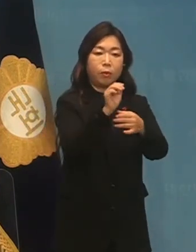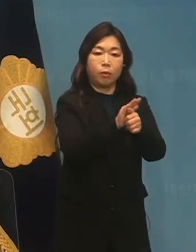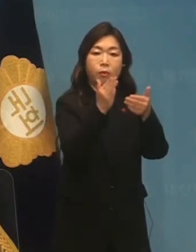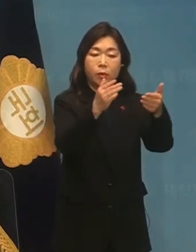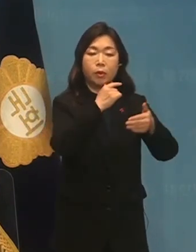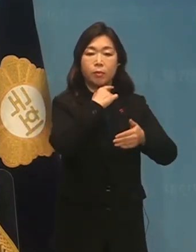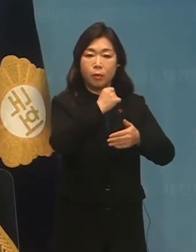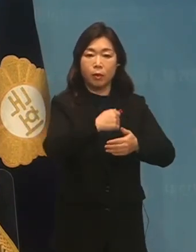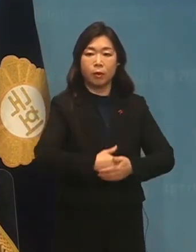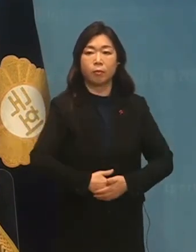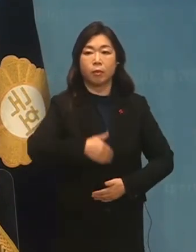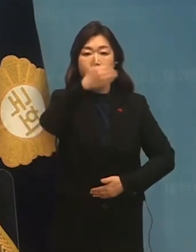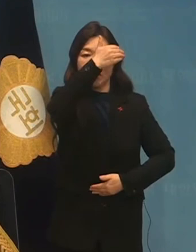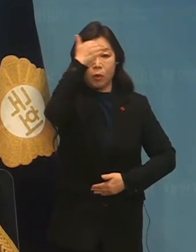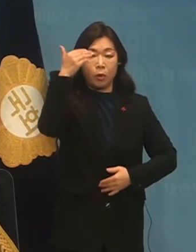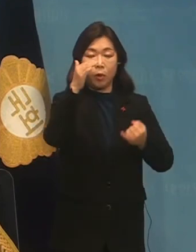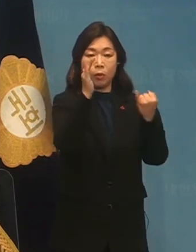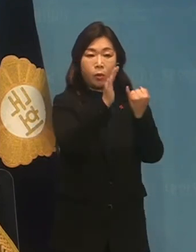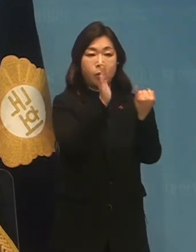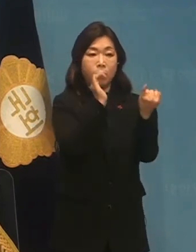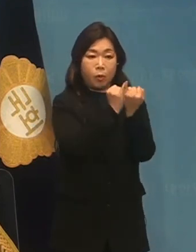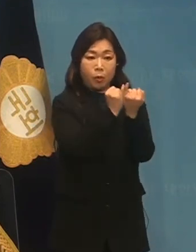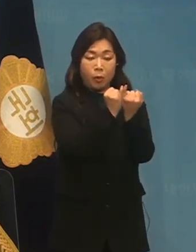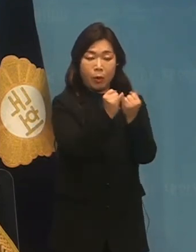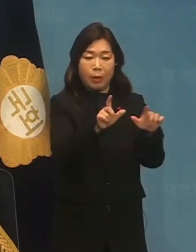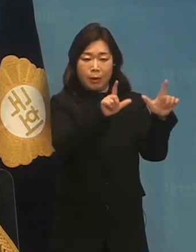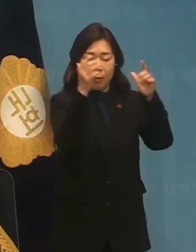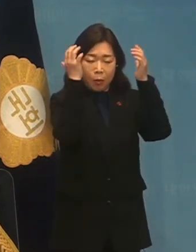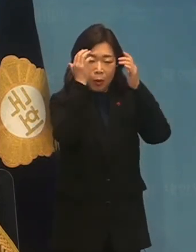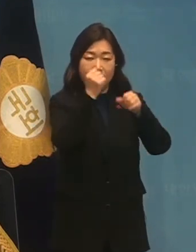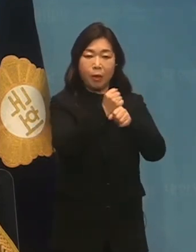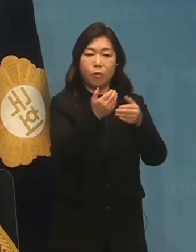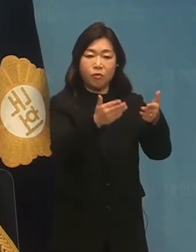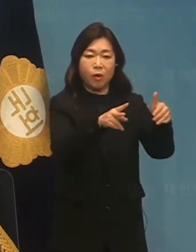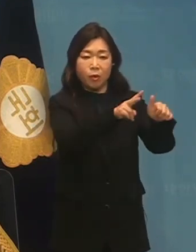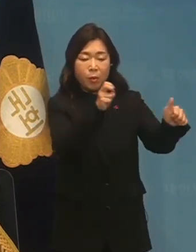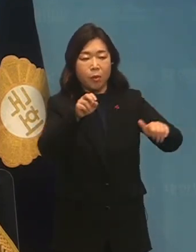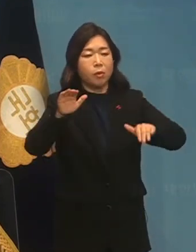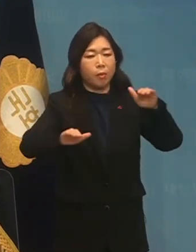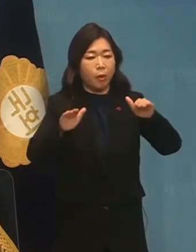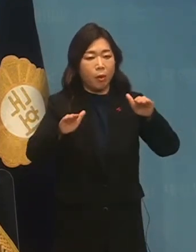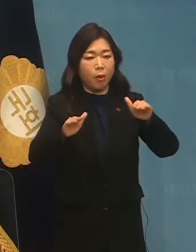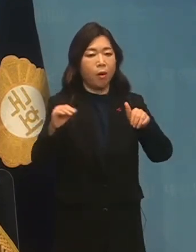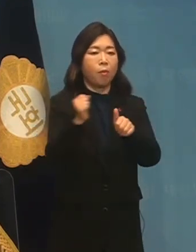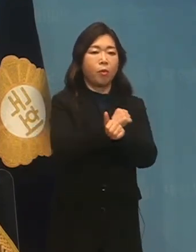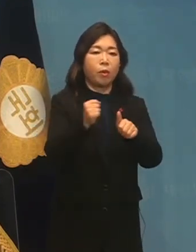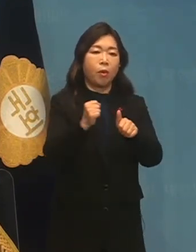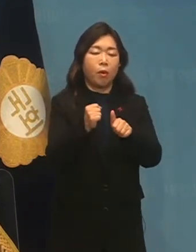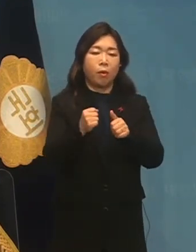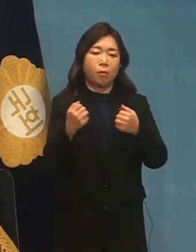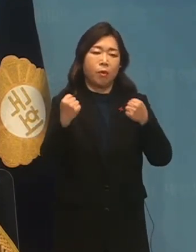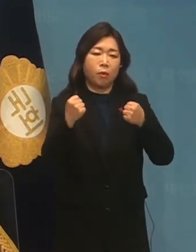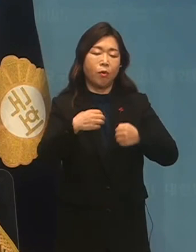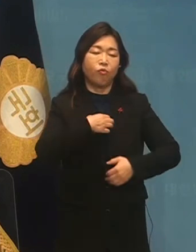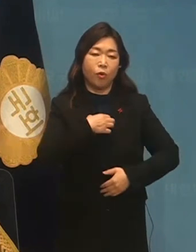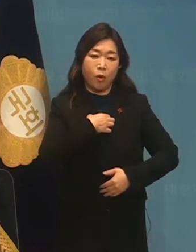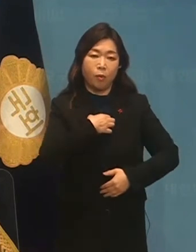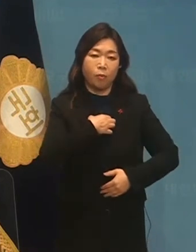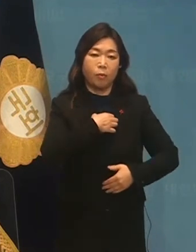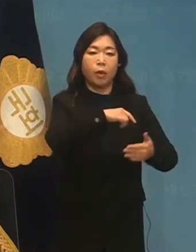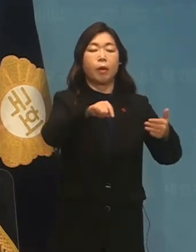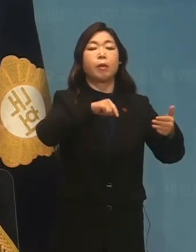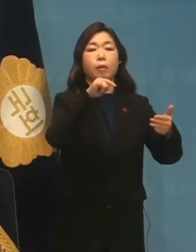청년 여성의 삶을 고통스럽게 만드는 4가지 혐오, 차별, 폭력, 건강 위협에서